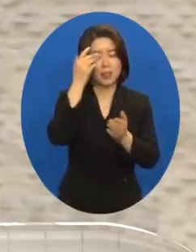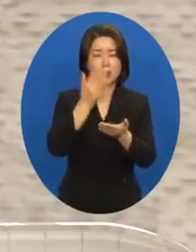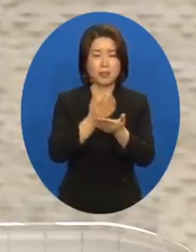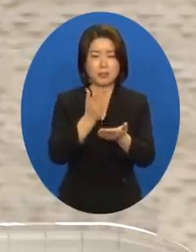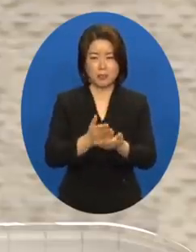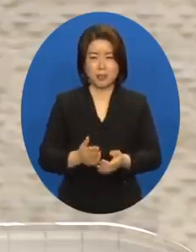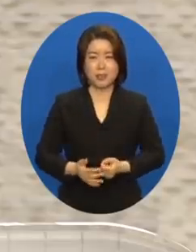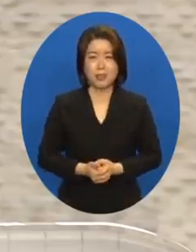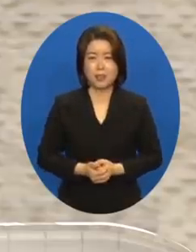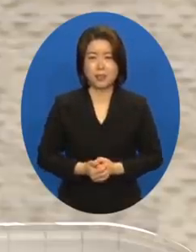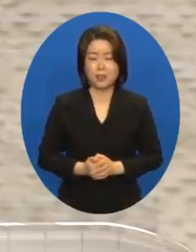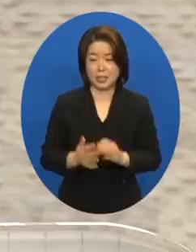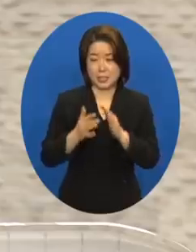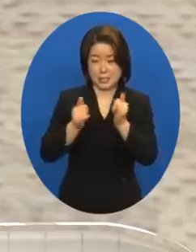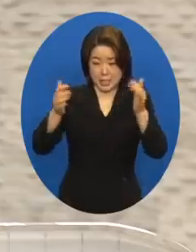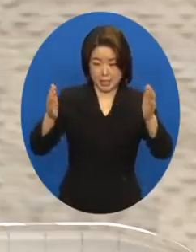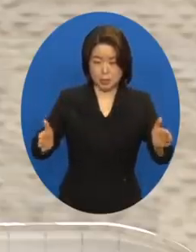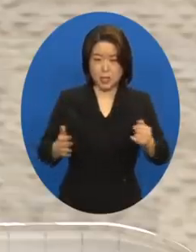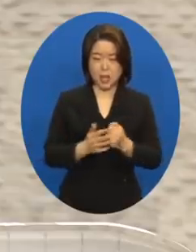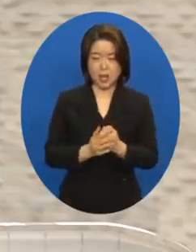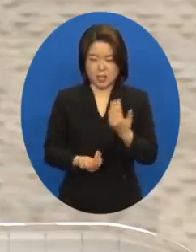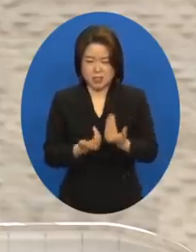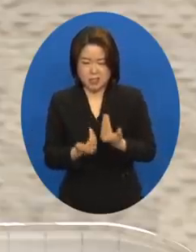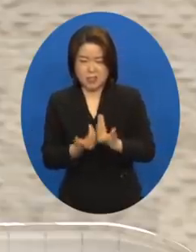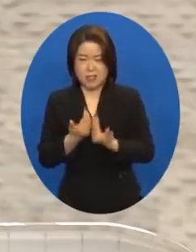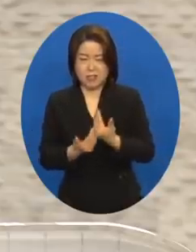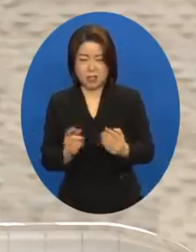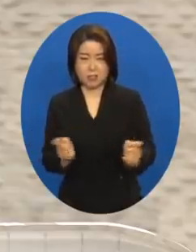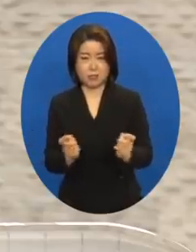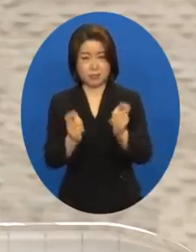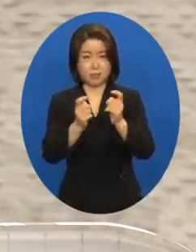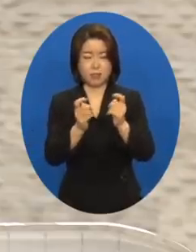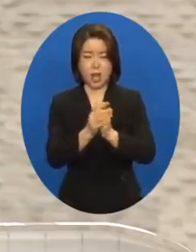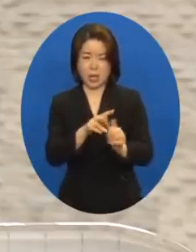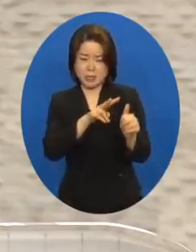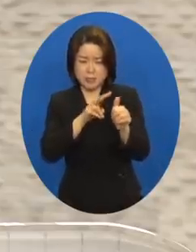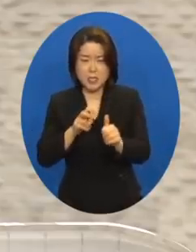사람들 사이에 끊임없이 불허하고 싸우고 미워하고